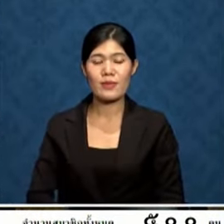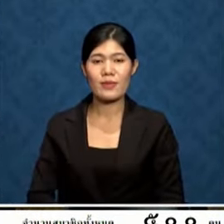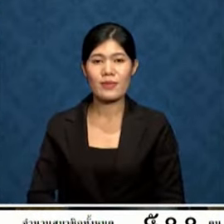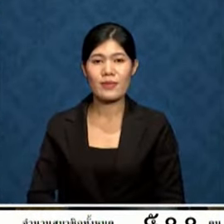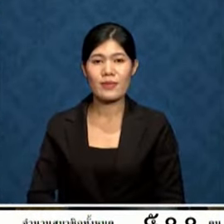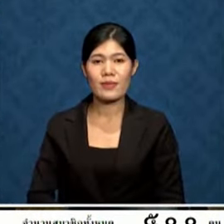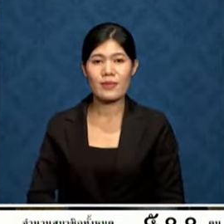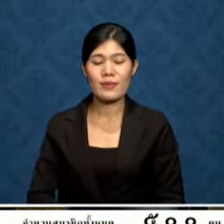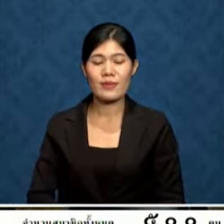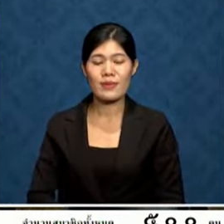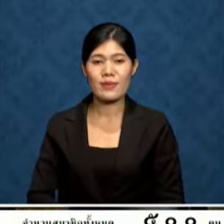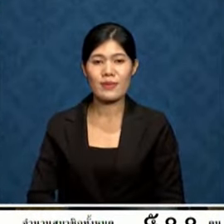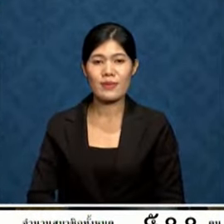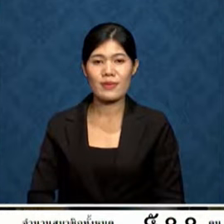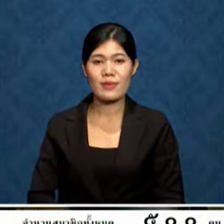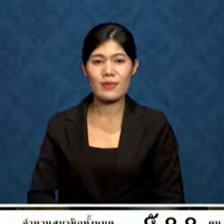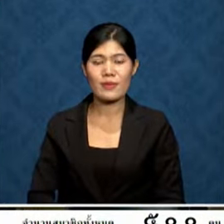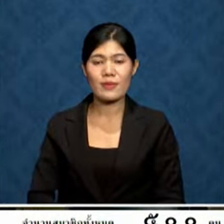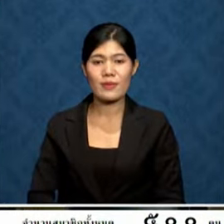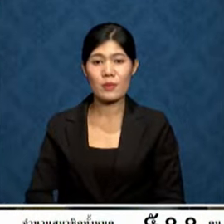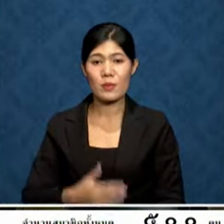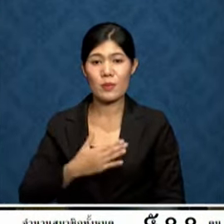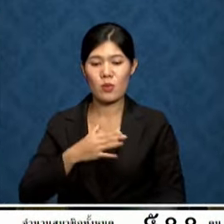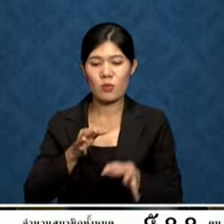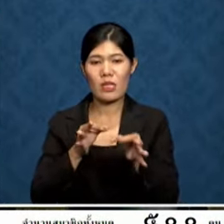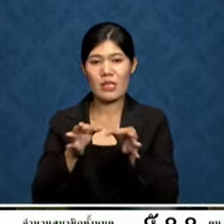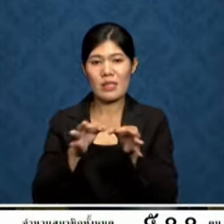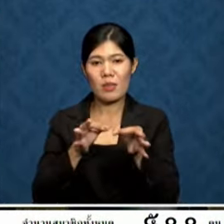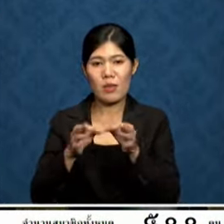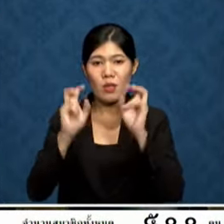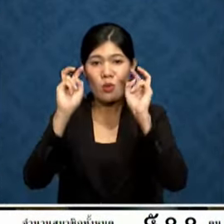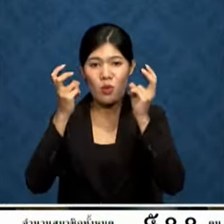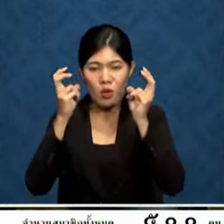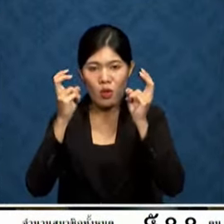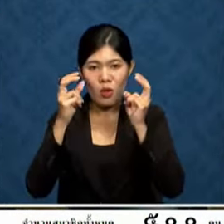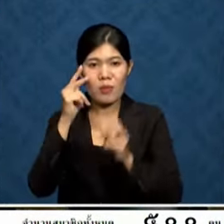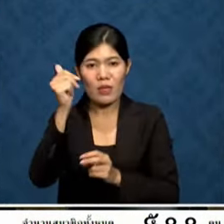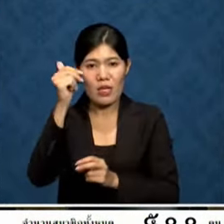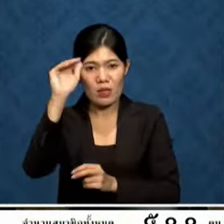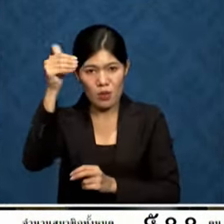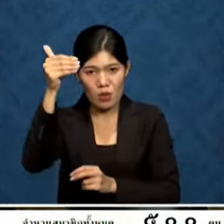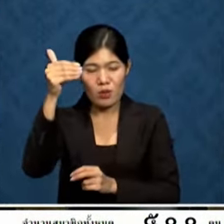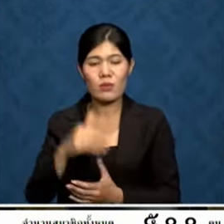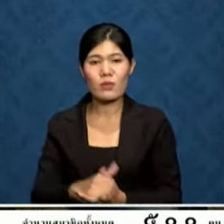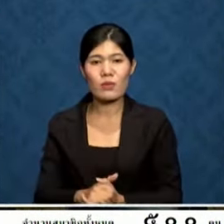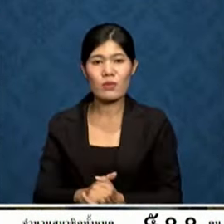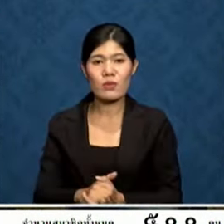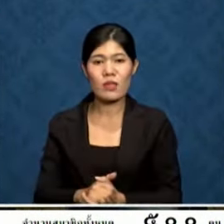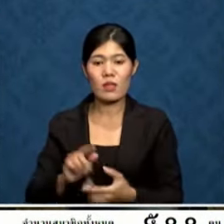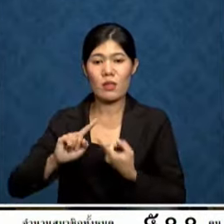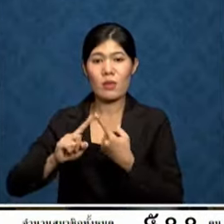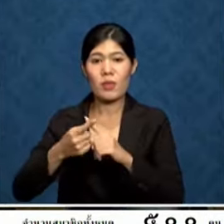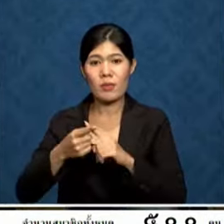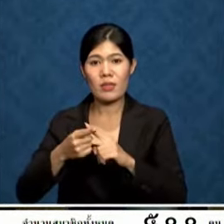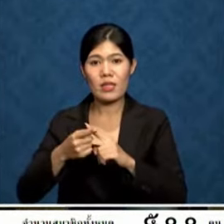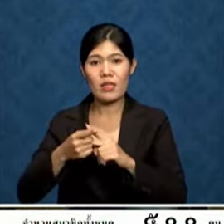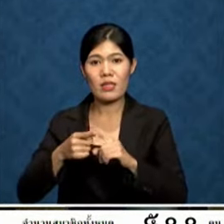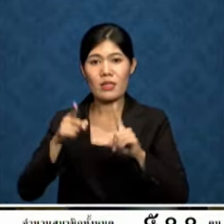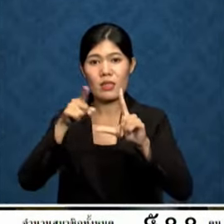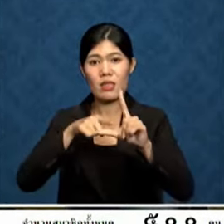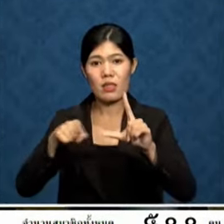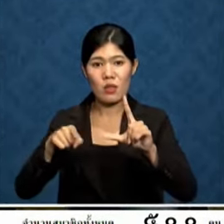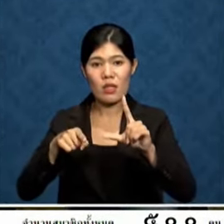อภิปรายประเด็นใหญ่ๆในภาพรวมก่อนที่เพื่อนสมาชิกจากพรรคก้าวไกลและพรรคร่วมฝ่าย